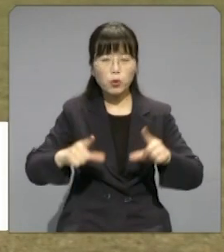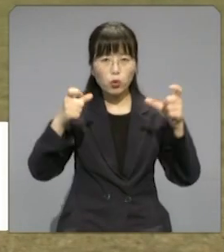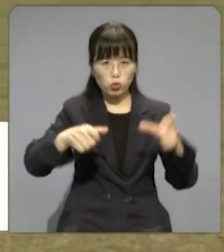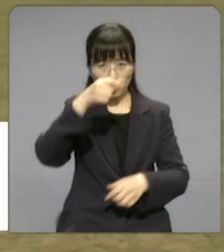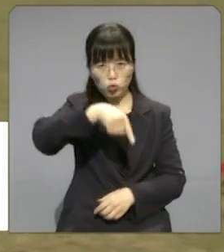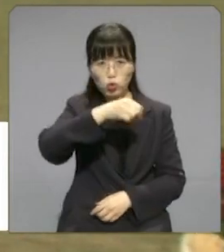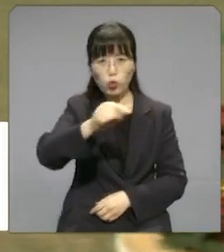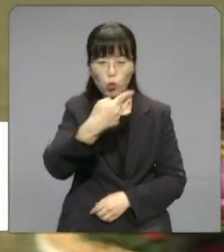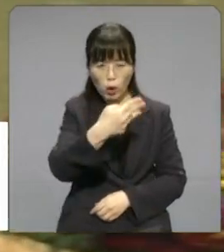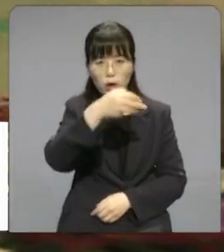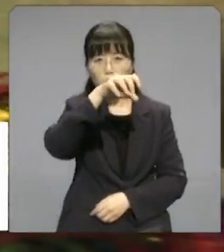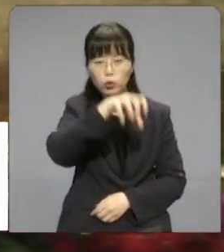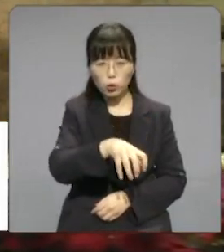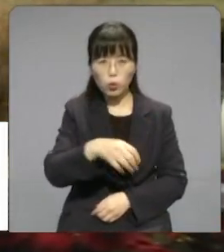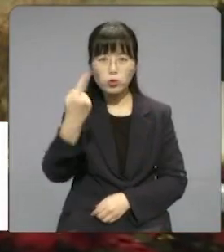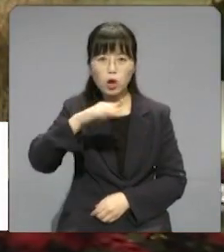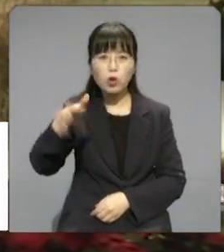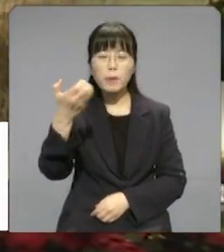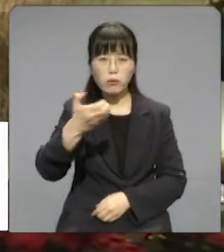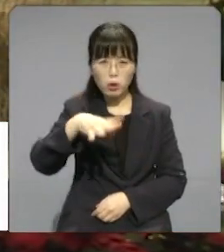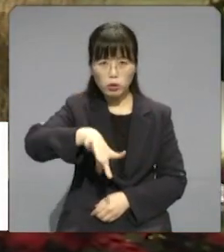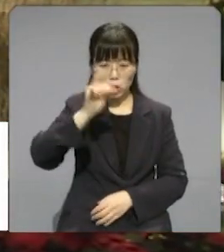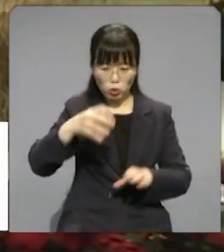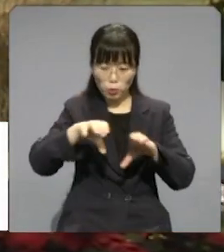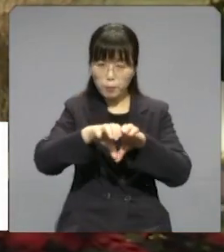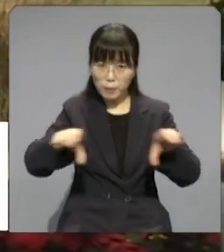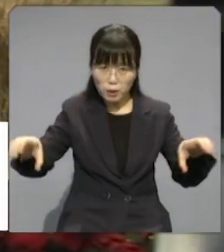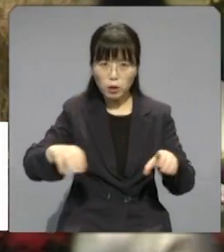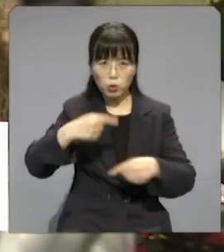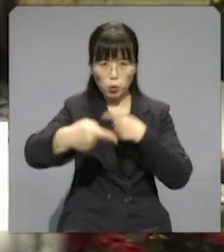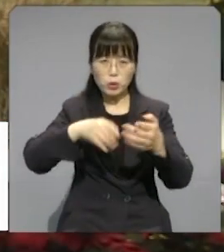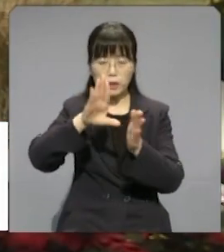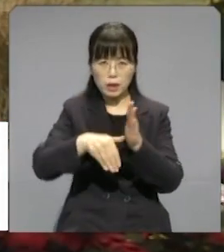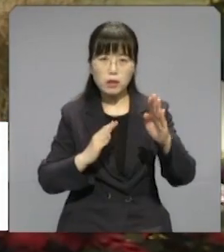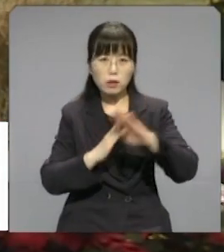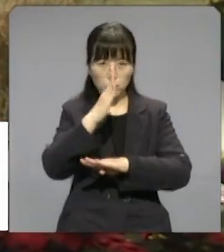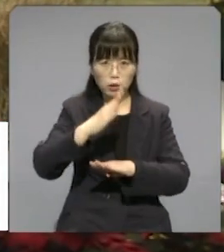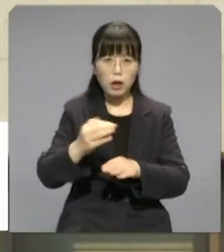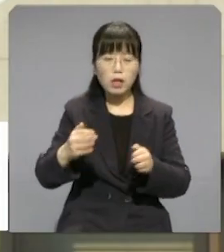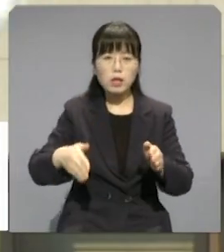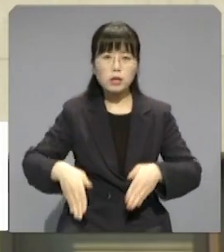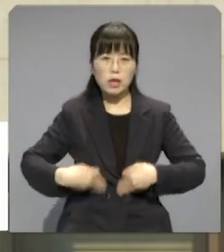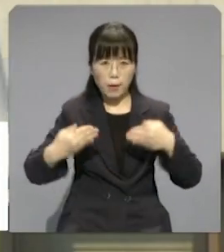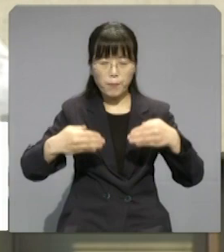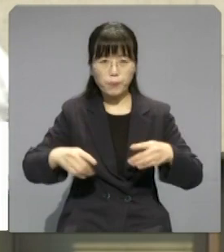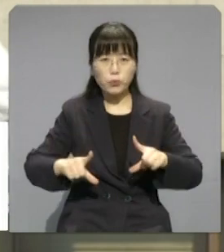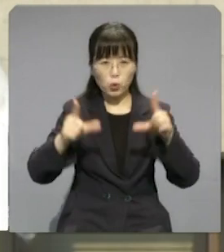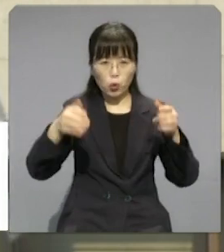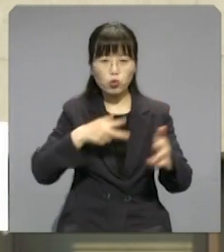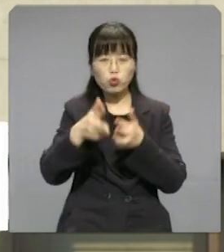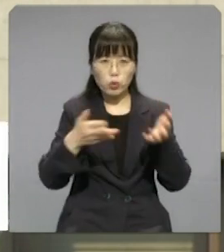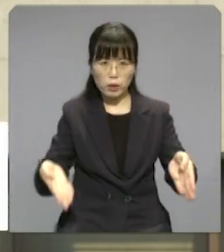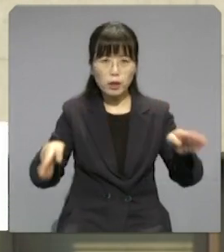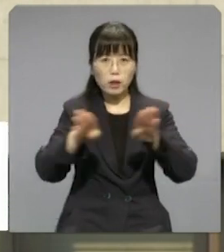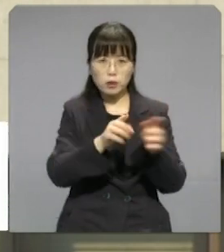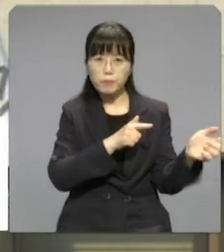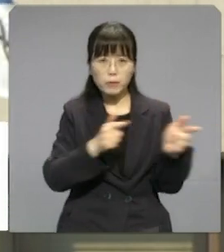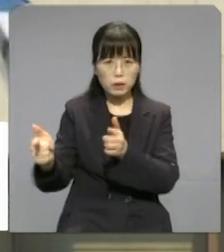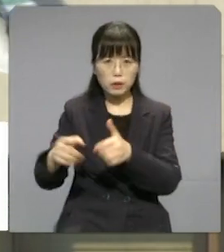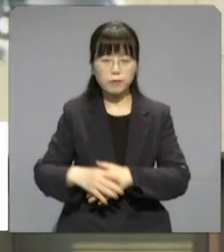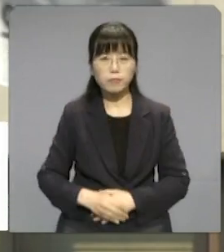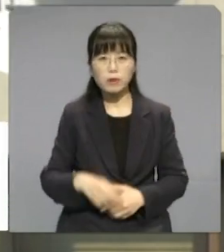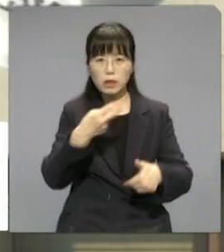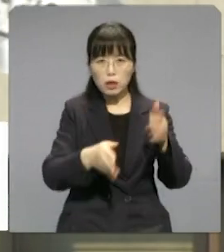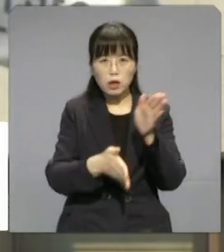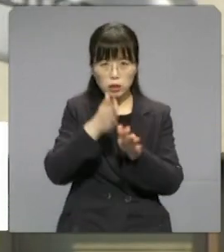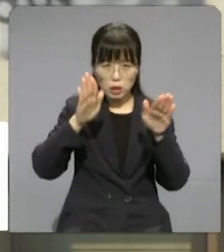구월동의 원도심 1990년 최초 매설돼 교체시기를 경고한 남동 국가 산업단지 등입니다